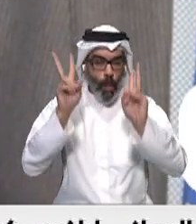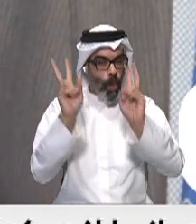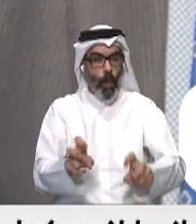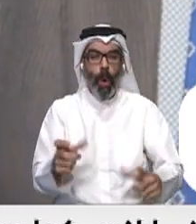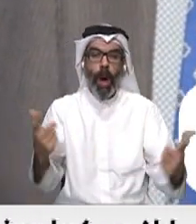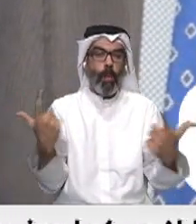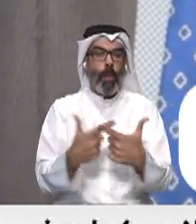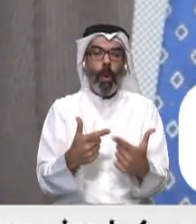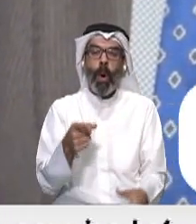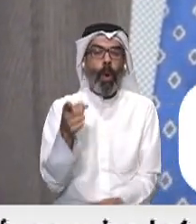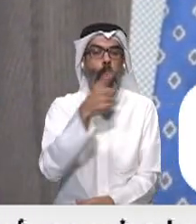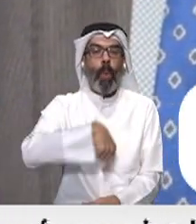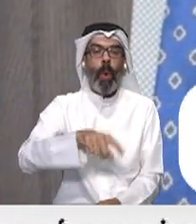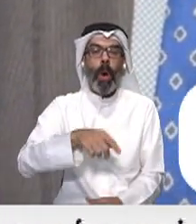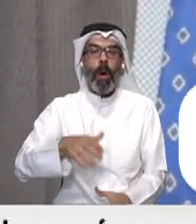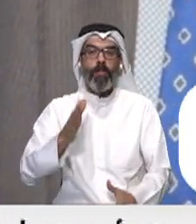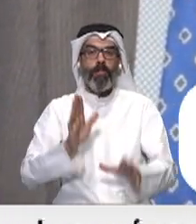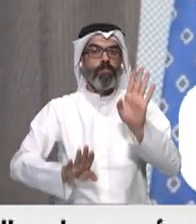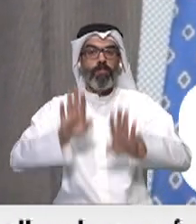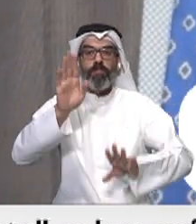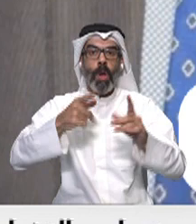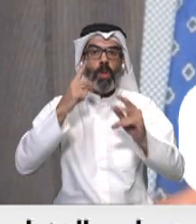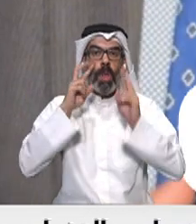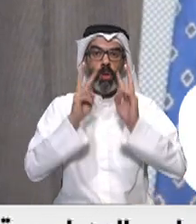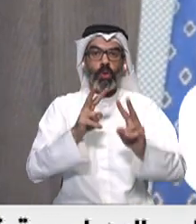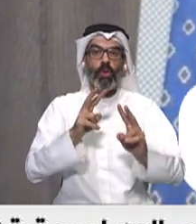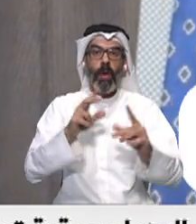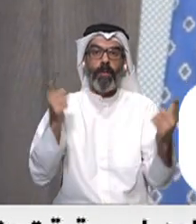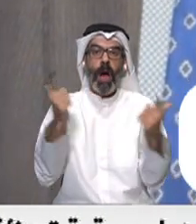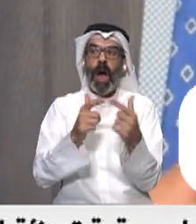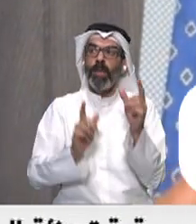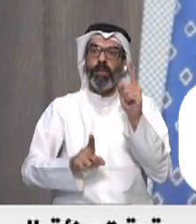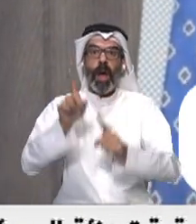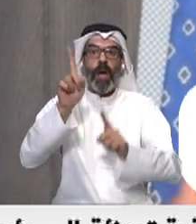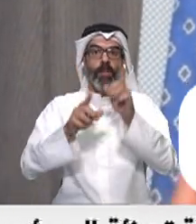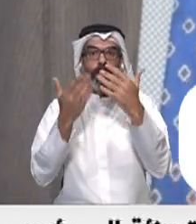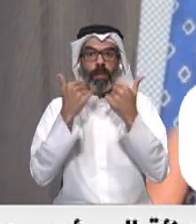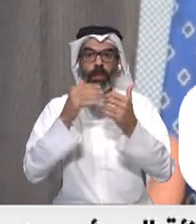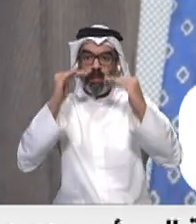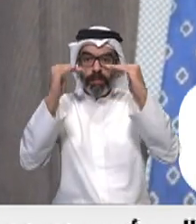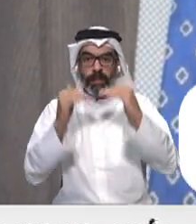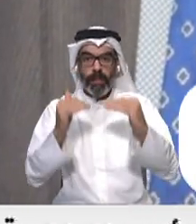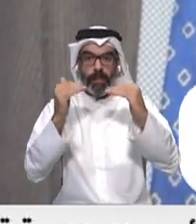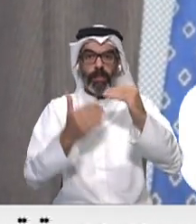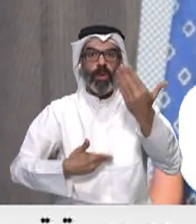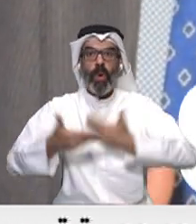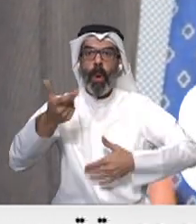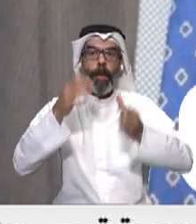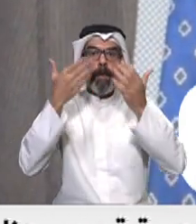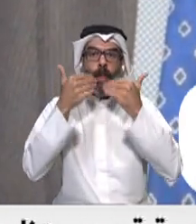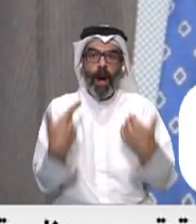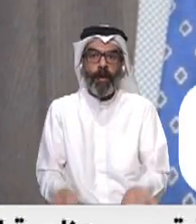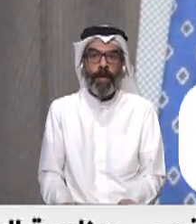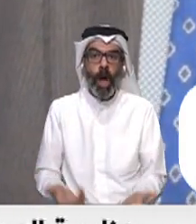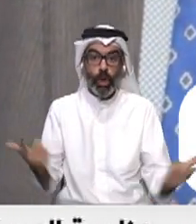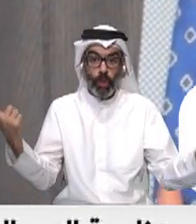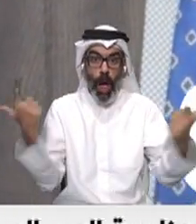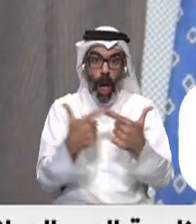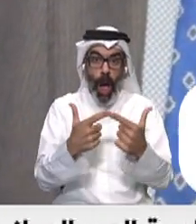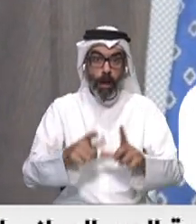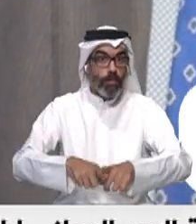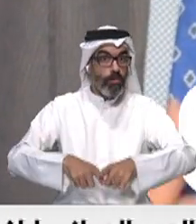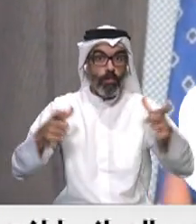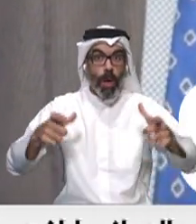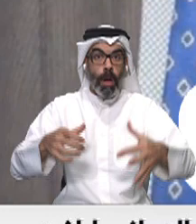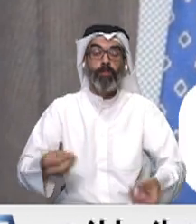الغرب الازمه الاقتصاديه التي يمر بها الجميع لا تستدعي ان نصل الى مرحله حرب شامله مرحله حرب شامله ستعني